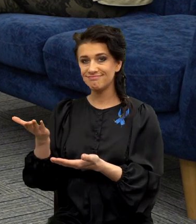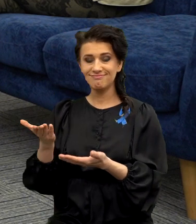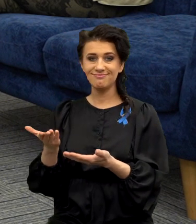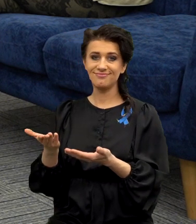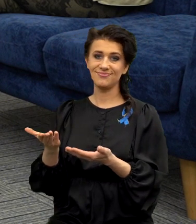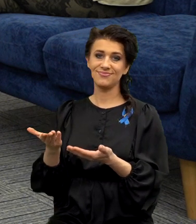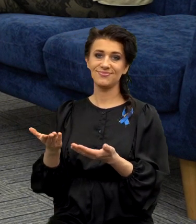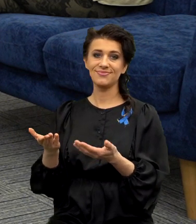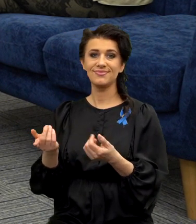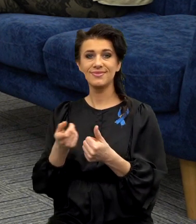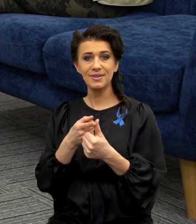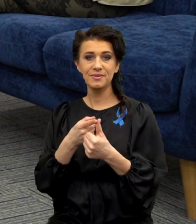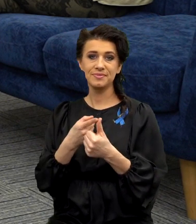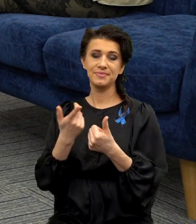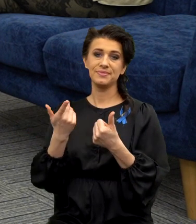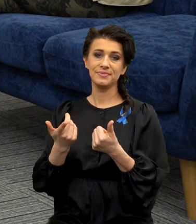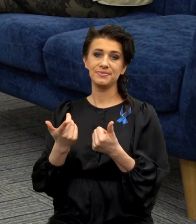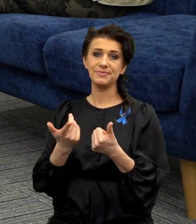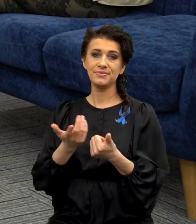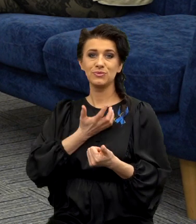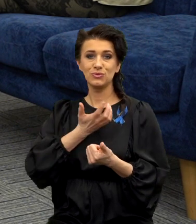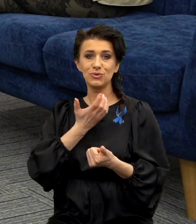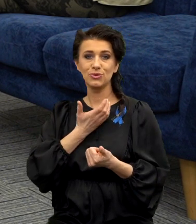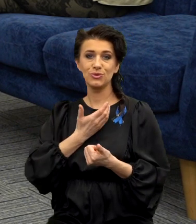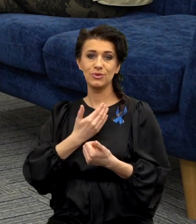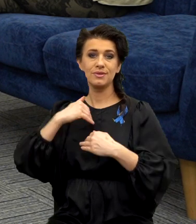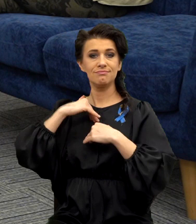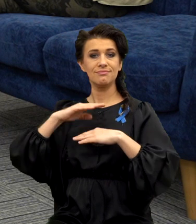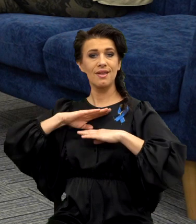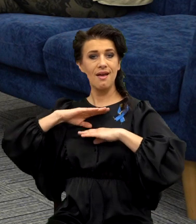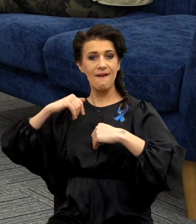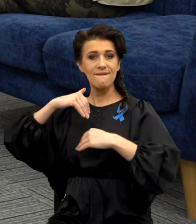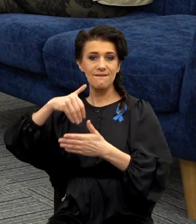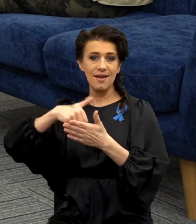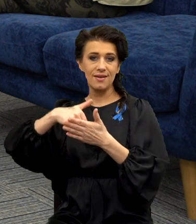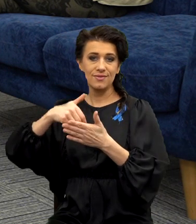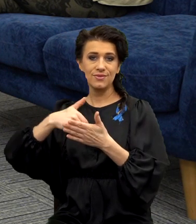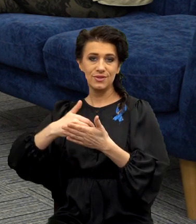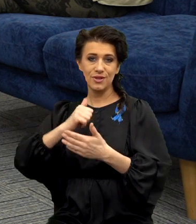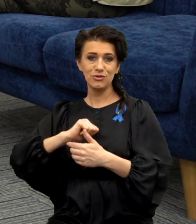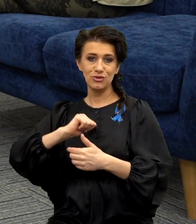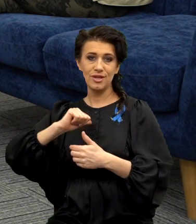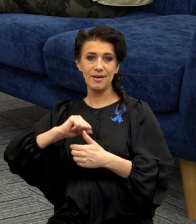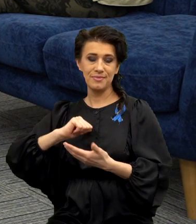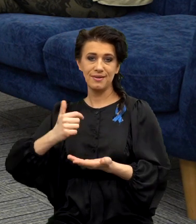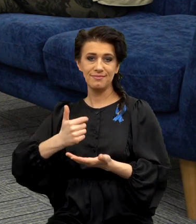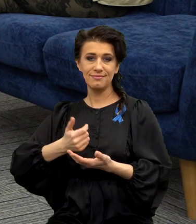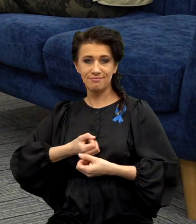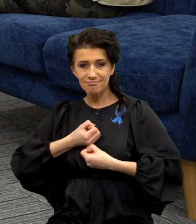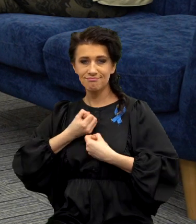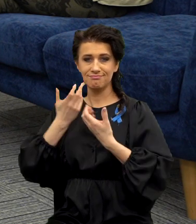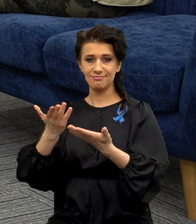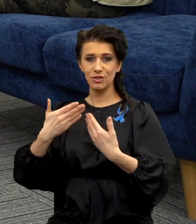tego, żebyśmy mieli w sobie, znaleźli w sobie siłę i otwartość, żeby wspierać